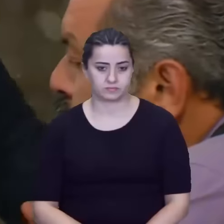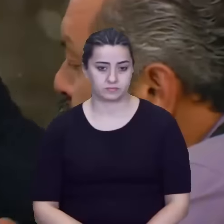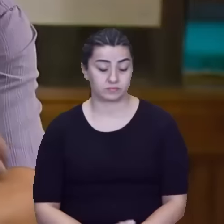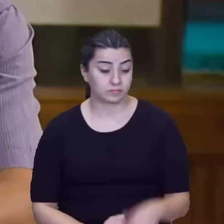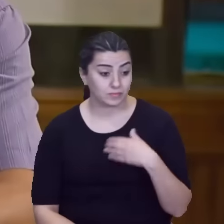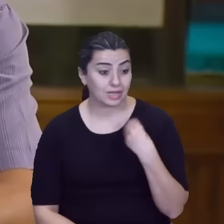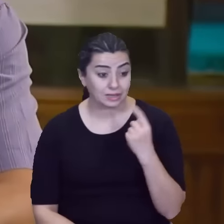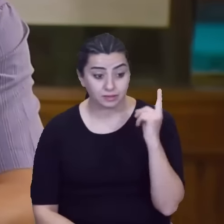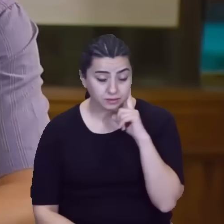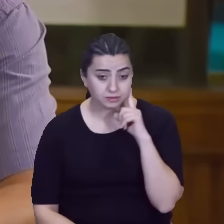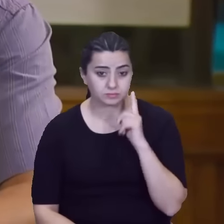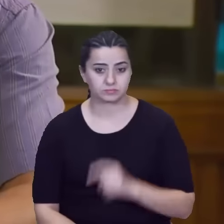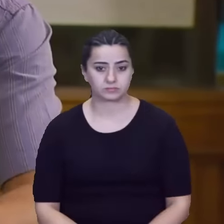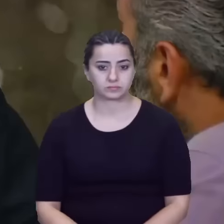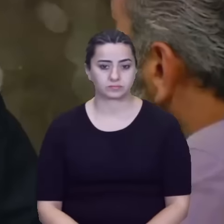Beni çok iyi dinle.